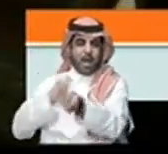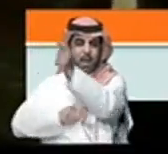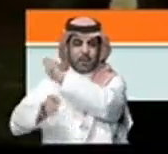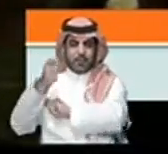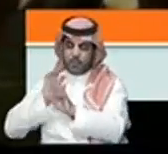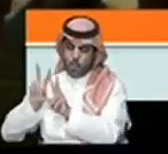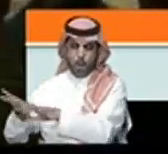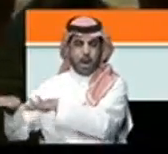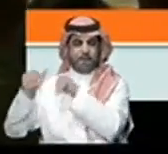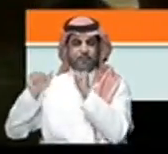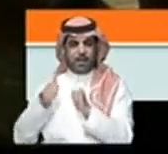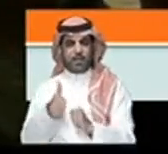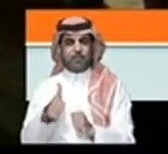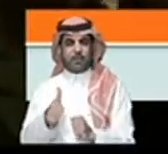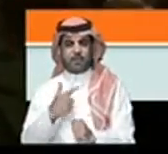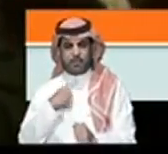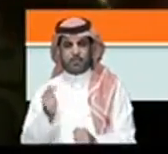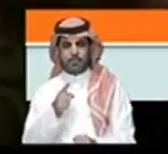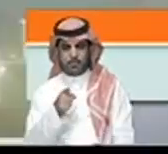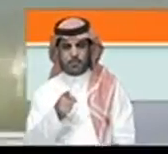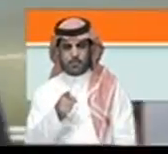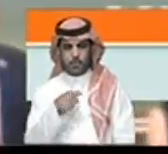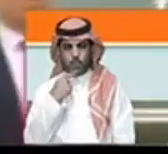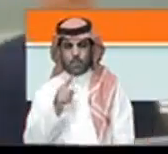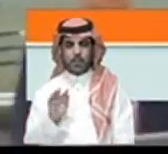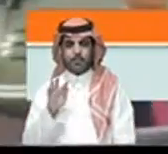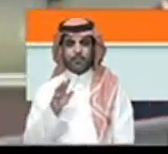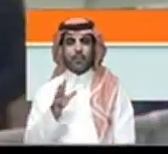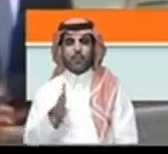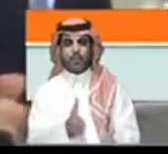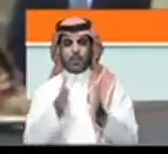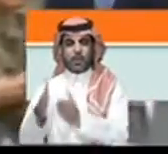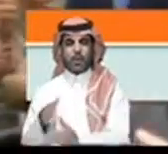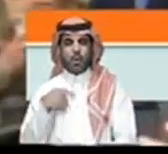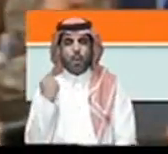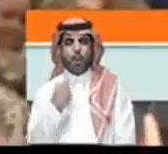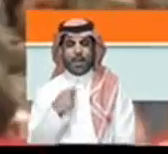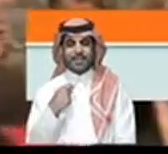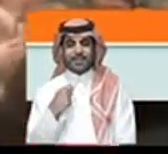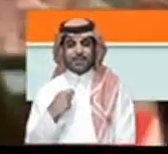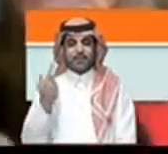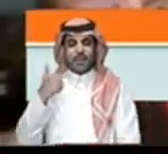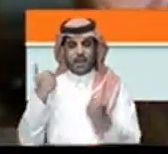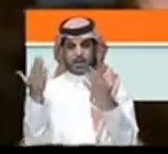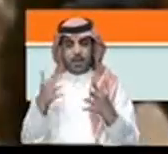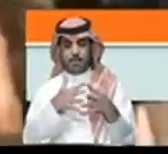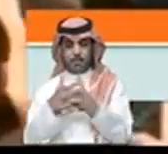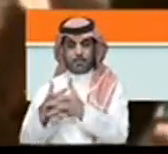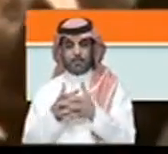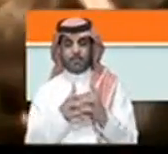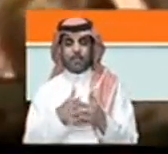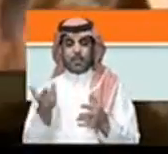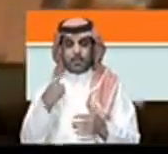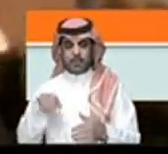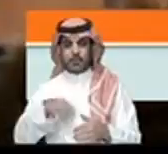السرعه ليست هي ما يريده وقال وزير الخارجيه الامريكيه ان جوله